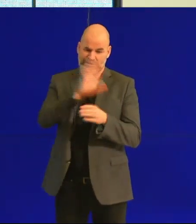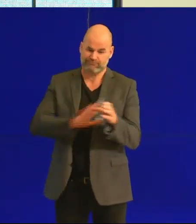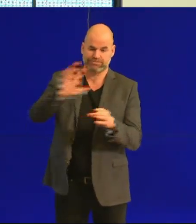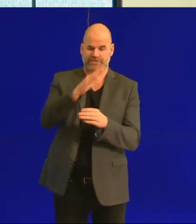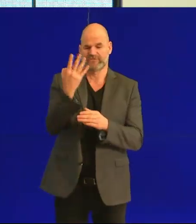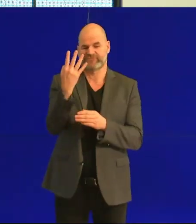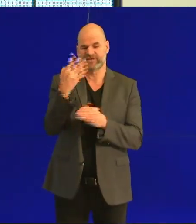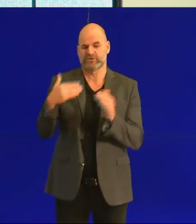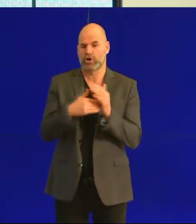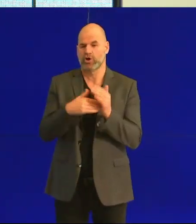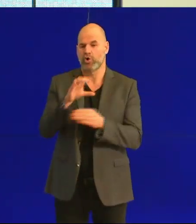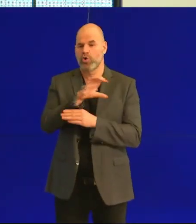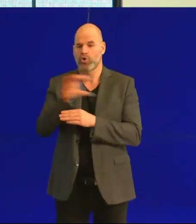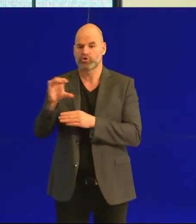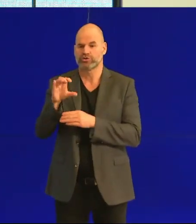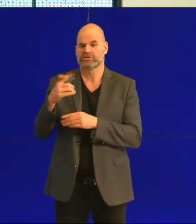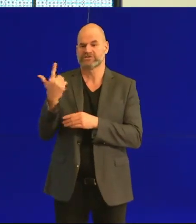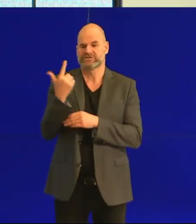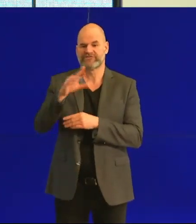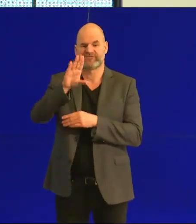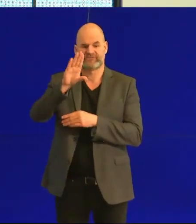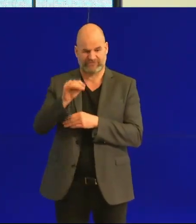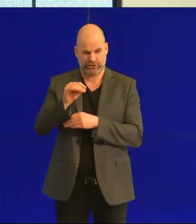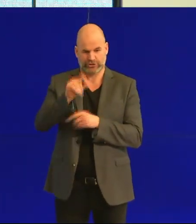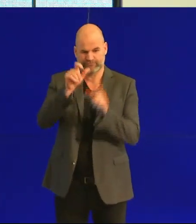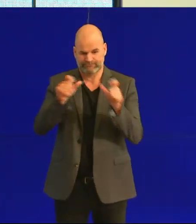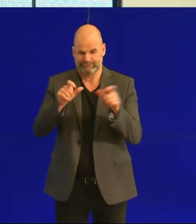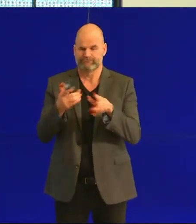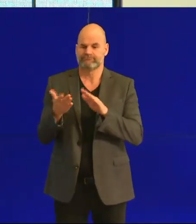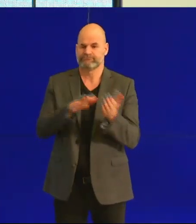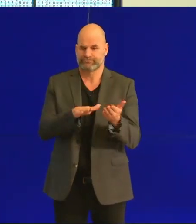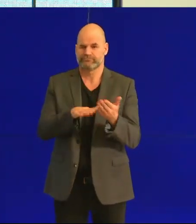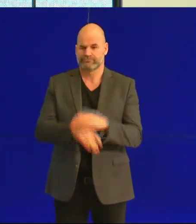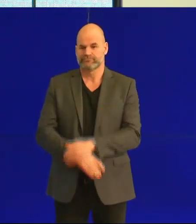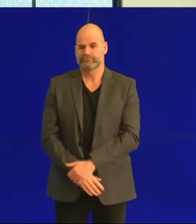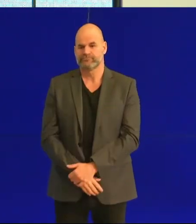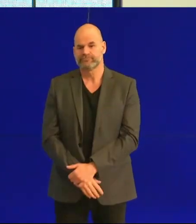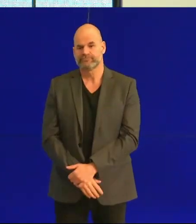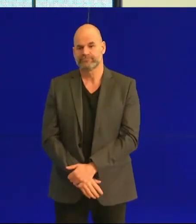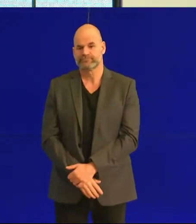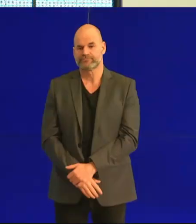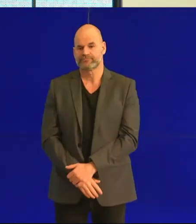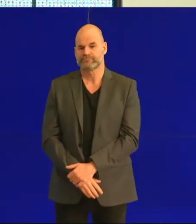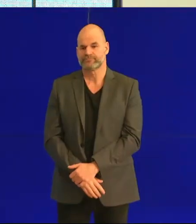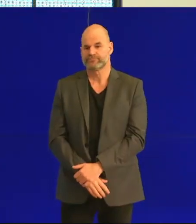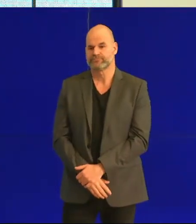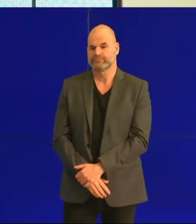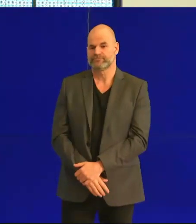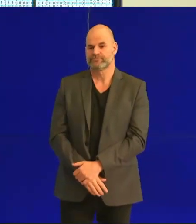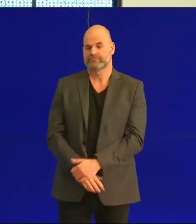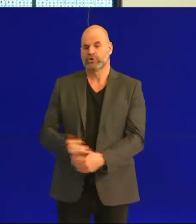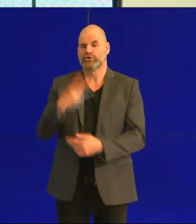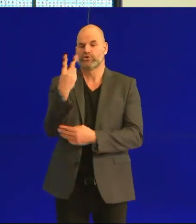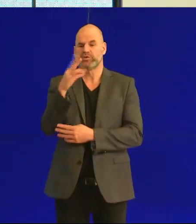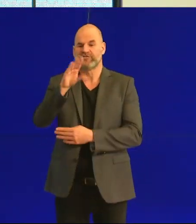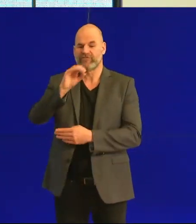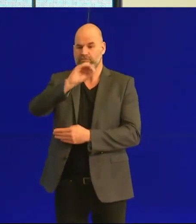le festival in the presence in dub en zone centrale mister moonlight réforme